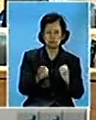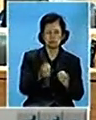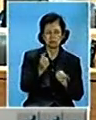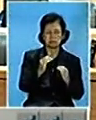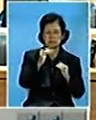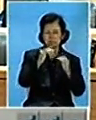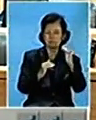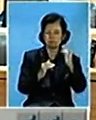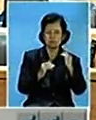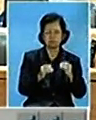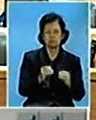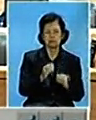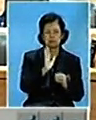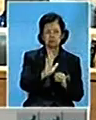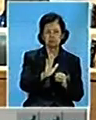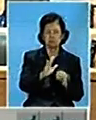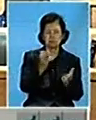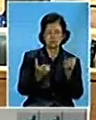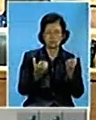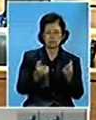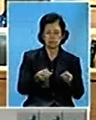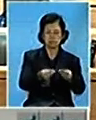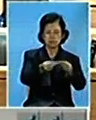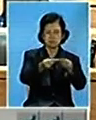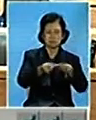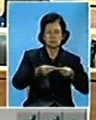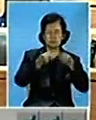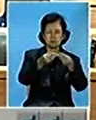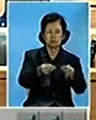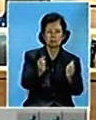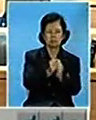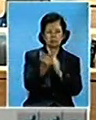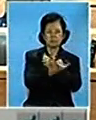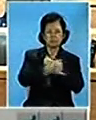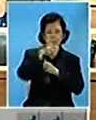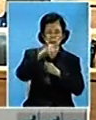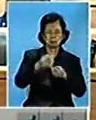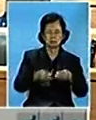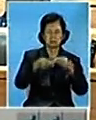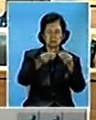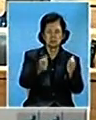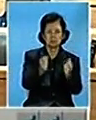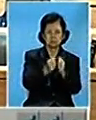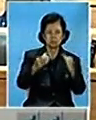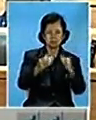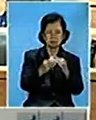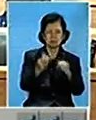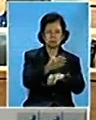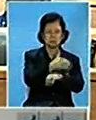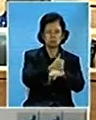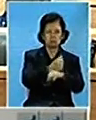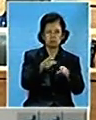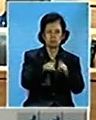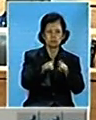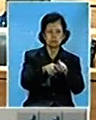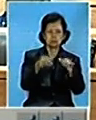ศาลรัฐธรรมนูญชุดนี้ที่มอบให้กับประเทศไทยที่มอบให้กับพรรคการเมืองเหมือนกับการเล่นฟุ